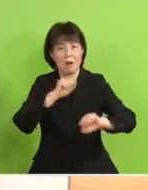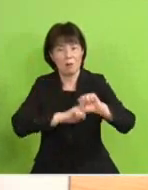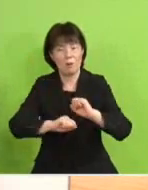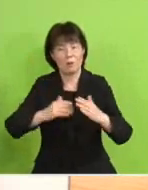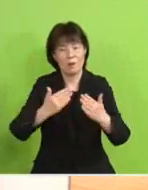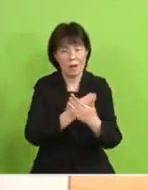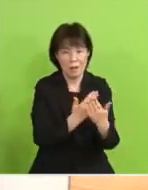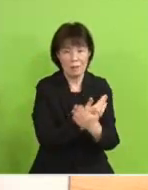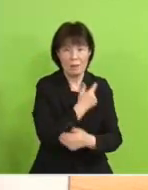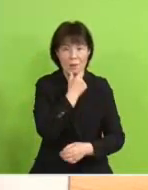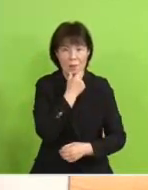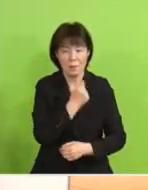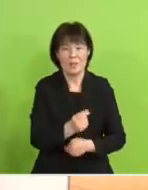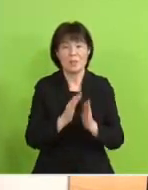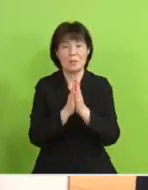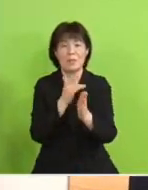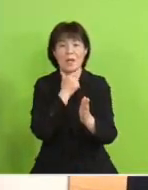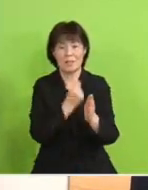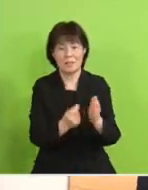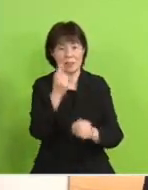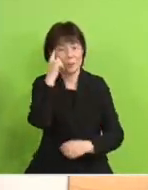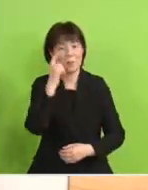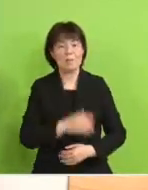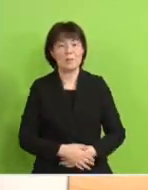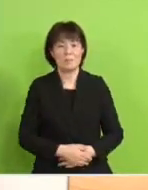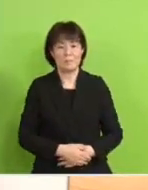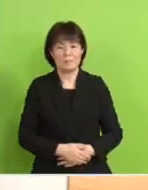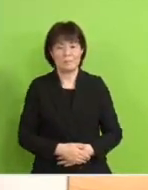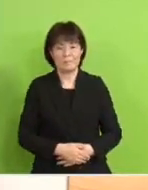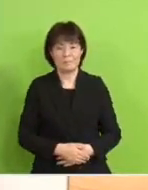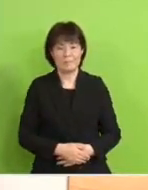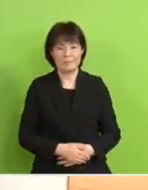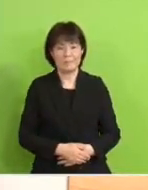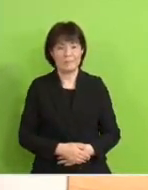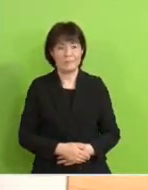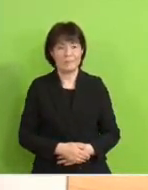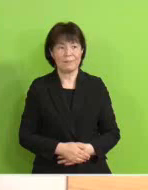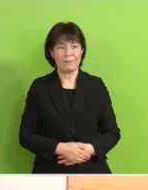取り組んでいただきますようお願いしたいと思います。 ありがとうございます。